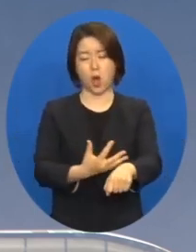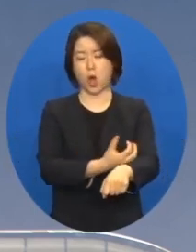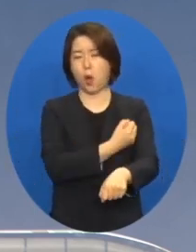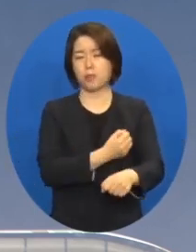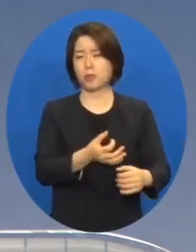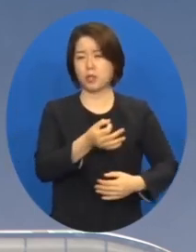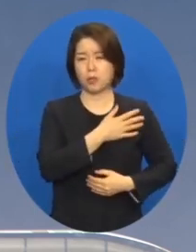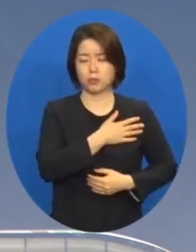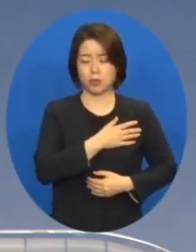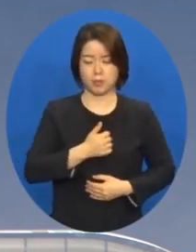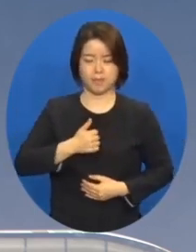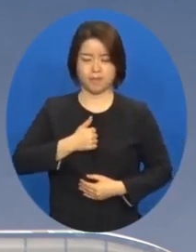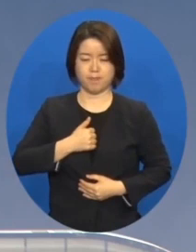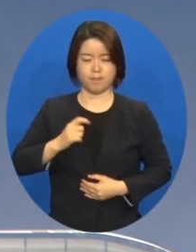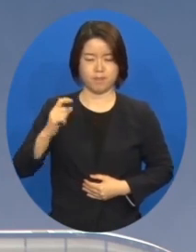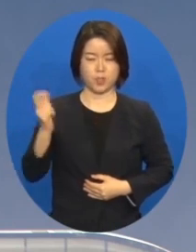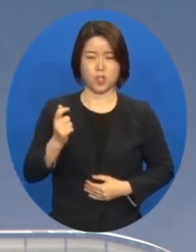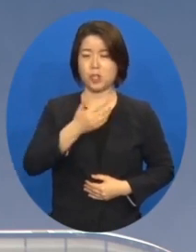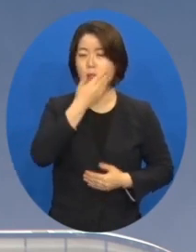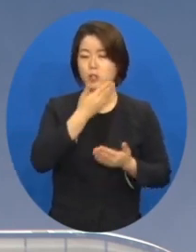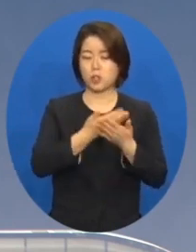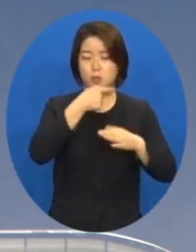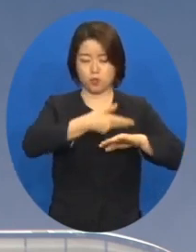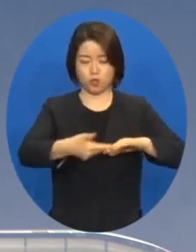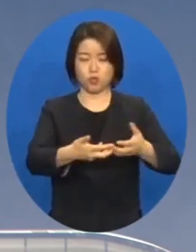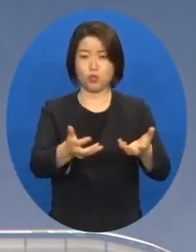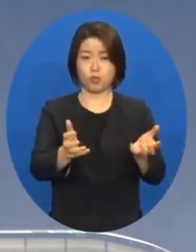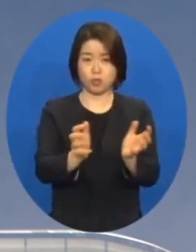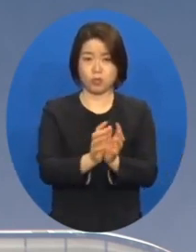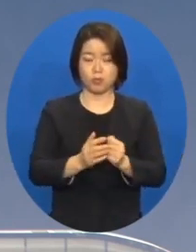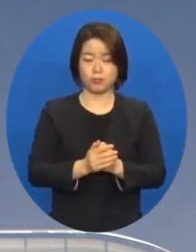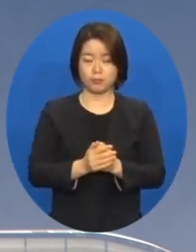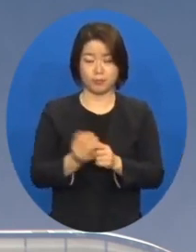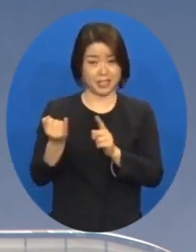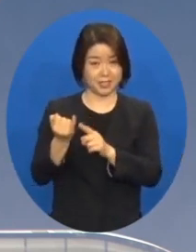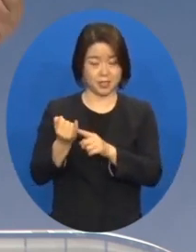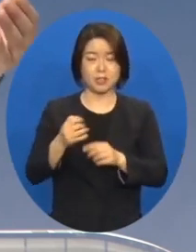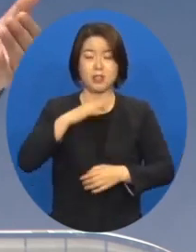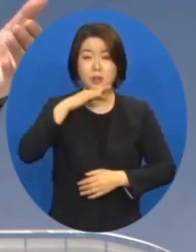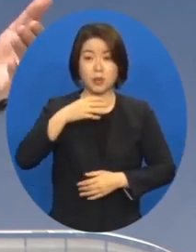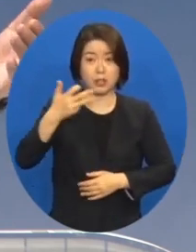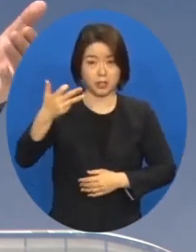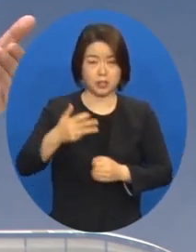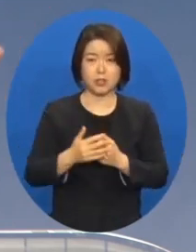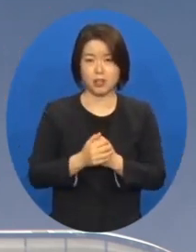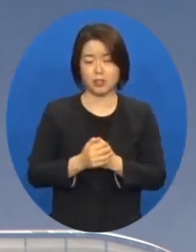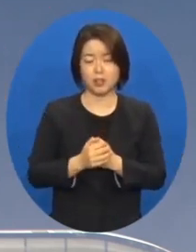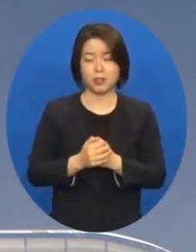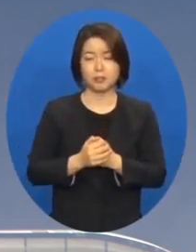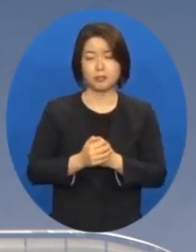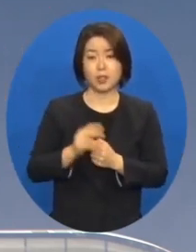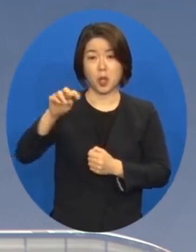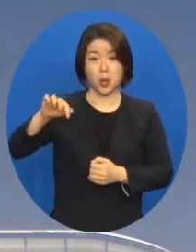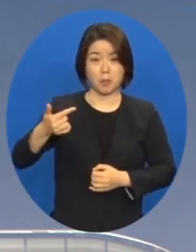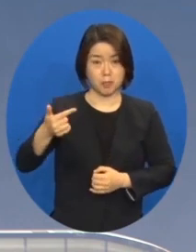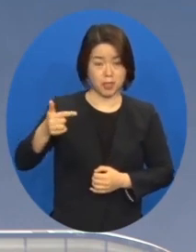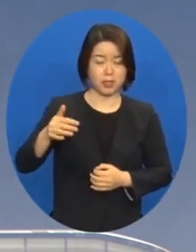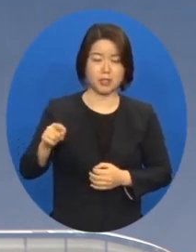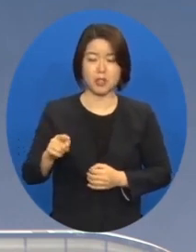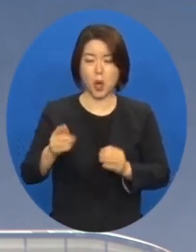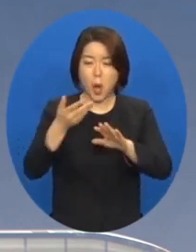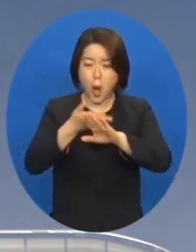강한 귀족이었습니다. 그가 18살 때 빈에서 유학을 하다가 만난 아주 인물이